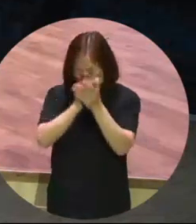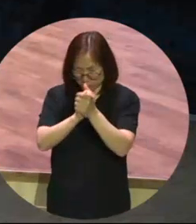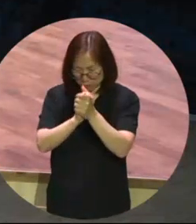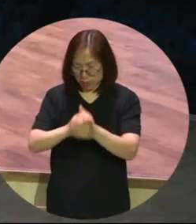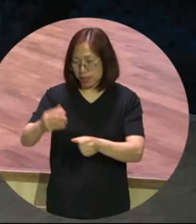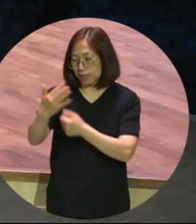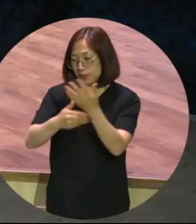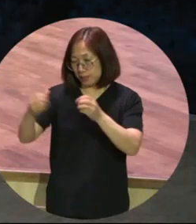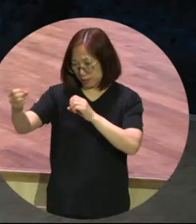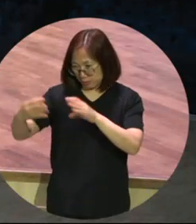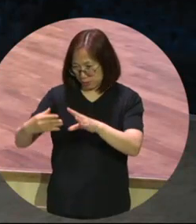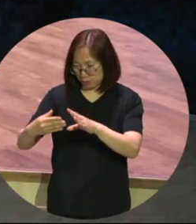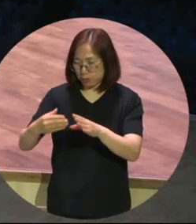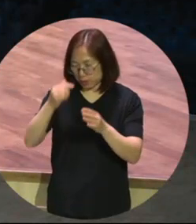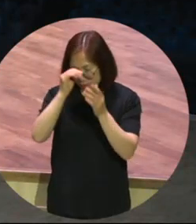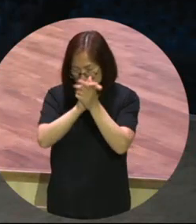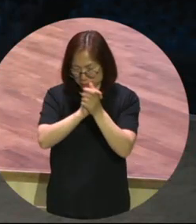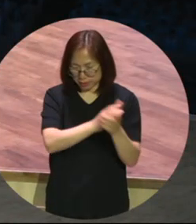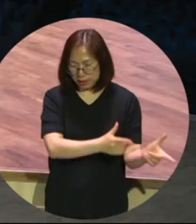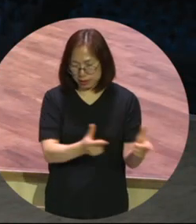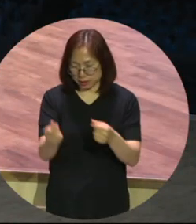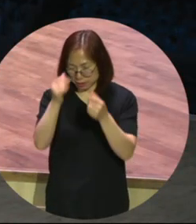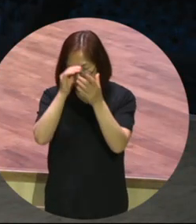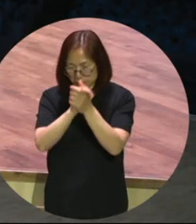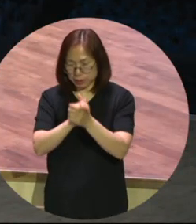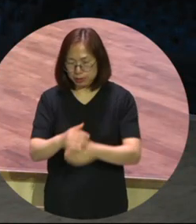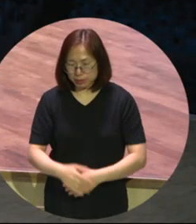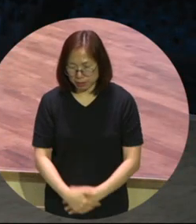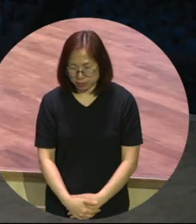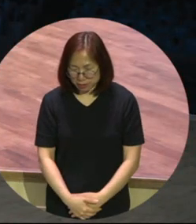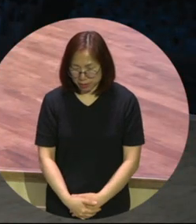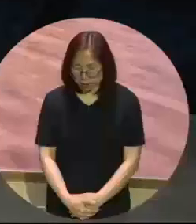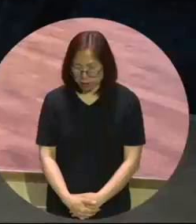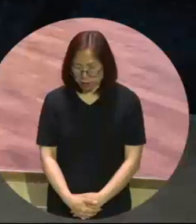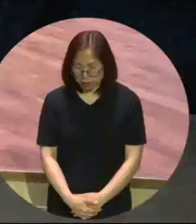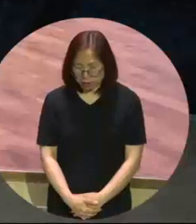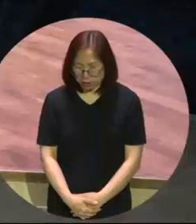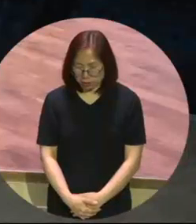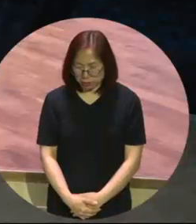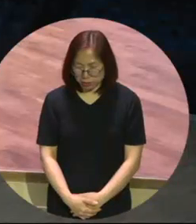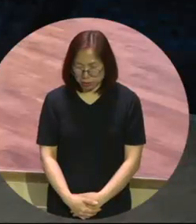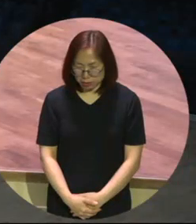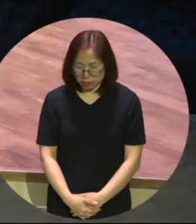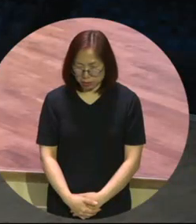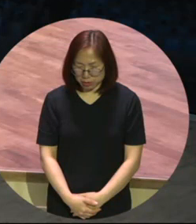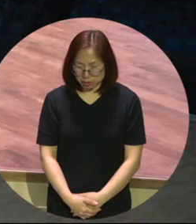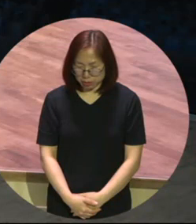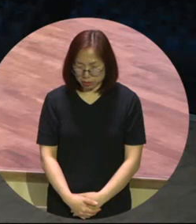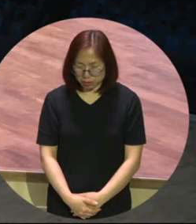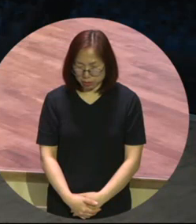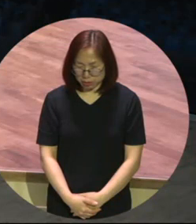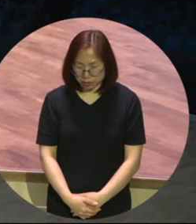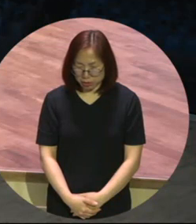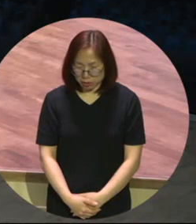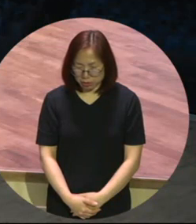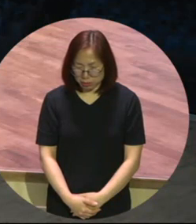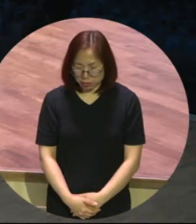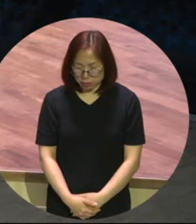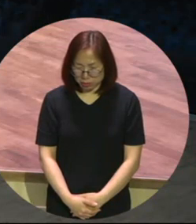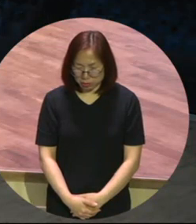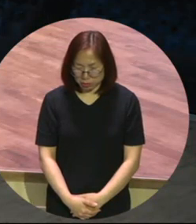있도록 우리 합심해서 기도하겠습니다. 기도하겠습니다. 하나님 감사합니다. 우리 이혼의 모든 성도들이 본다 운동에 쓰임 받을 수 있도록